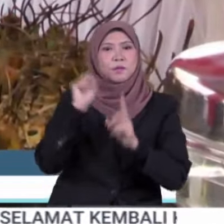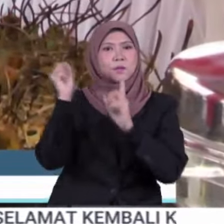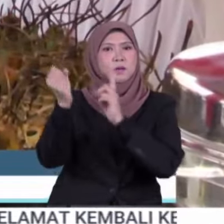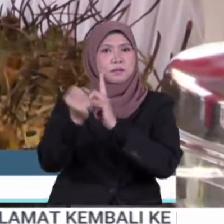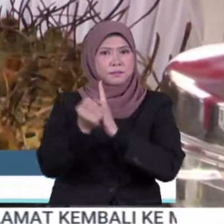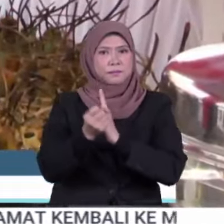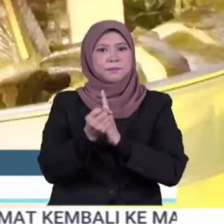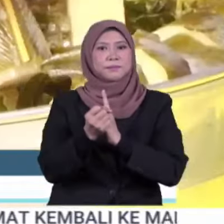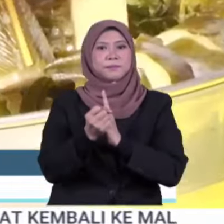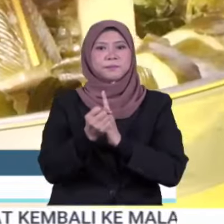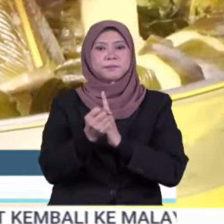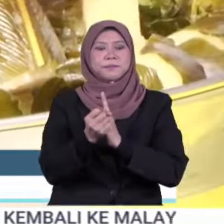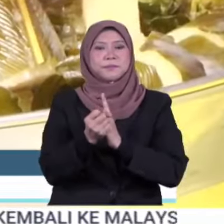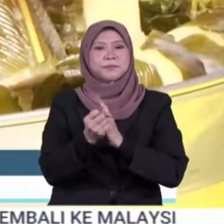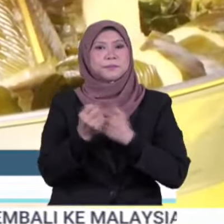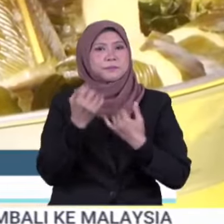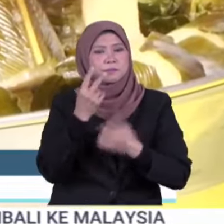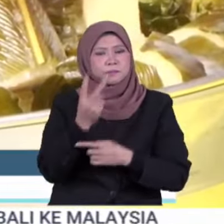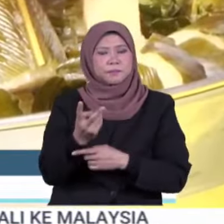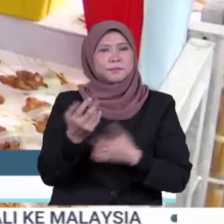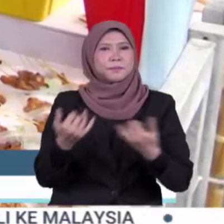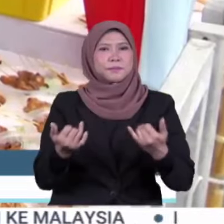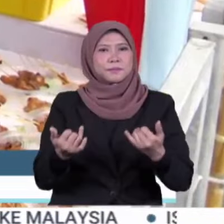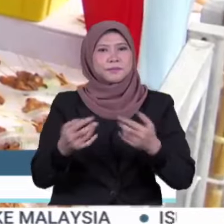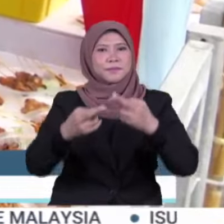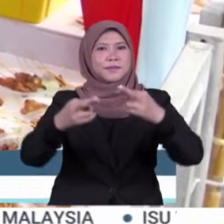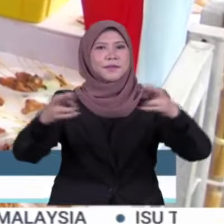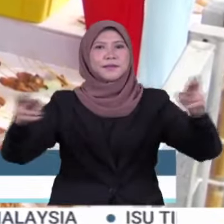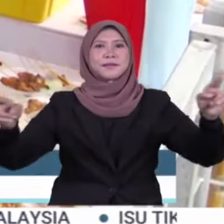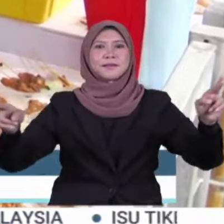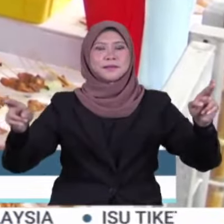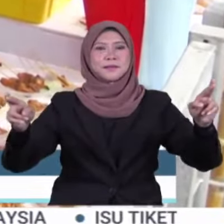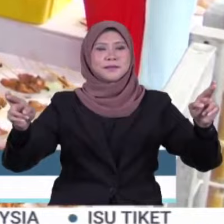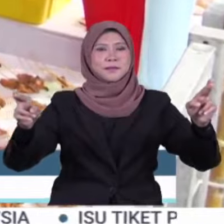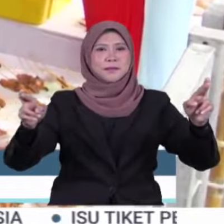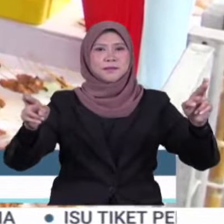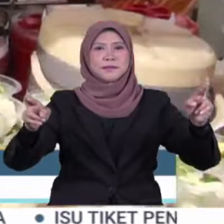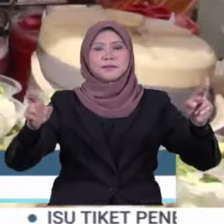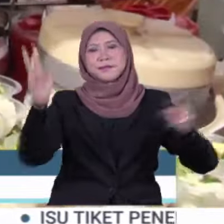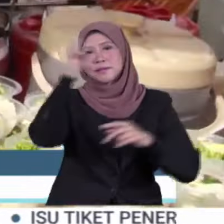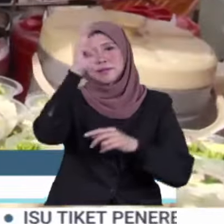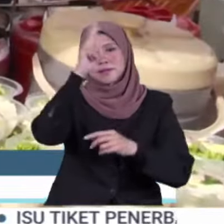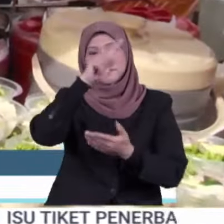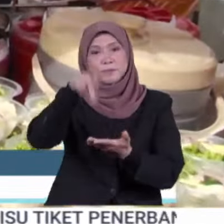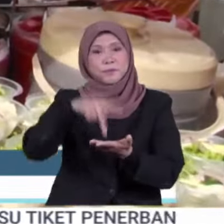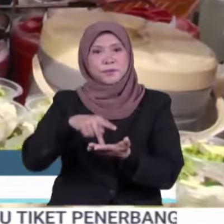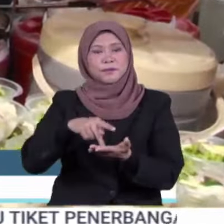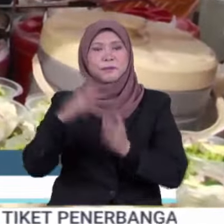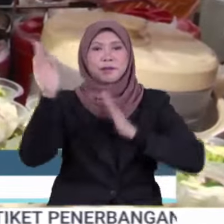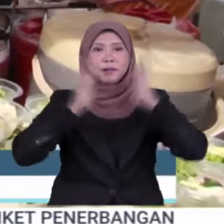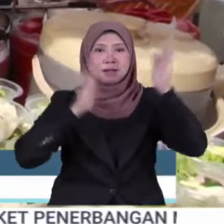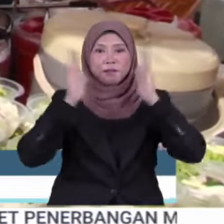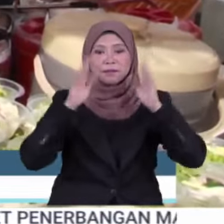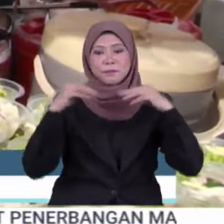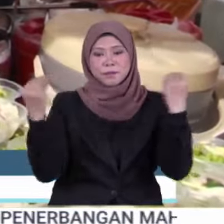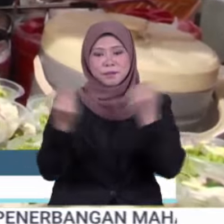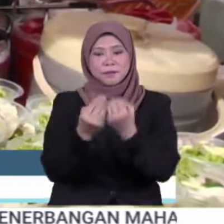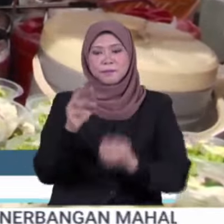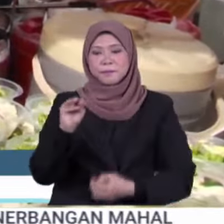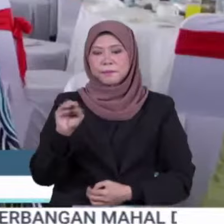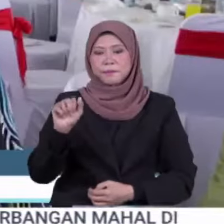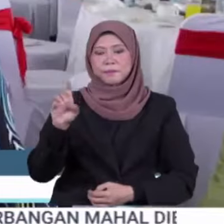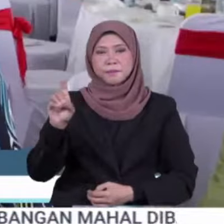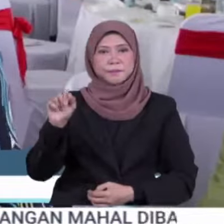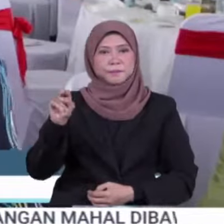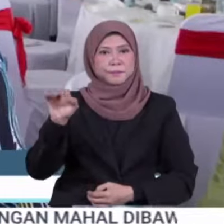ni memadai apa yang sekarang tengah dilancarkan oleh kerajaan pusat, iaitu Malaysia Masyarakat Madani.